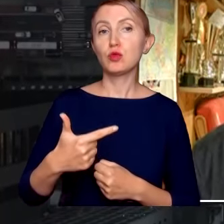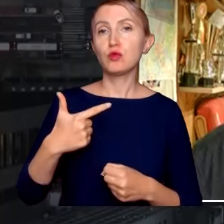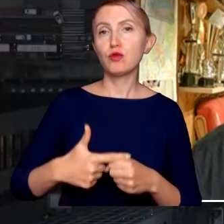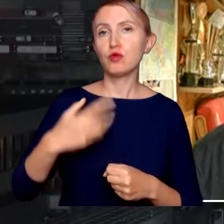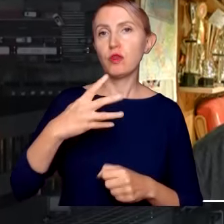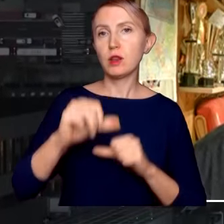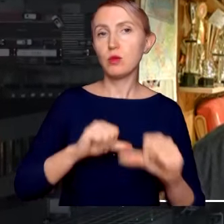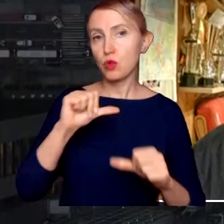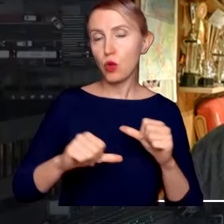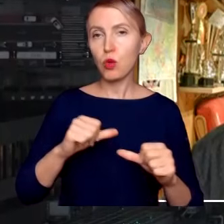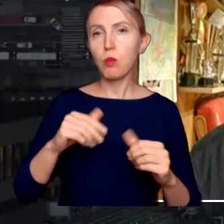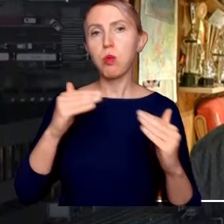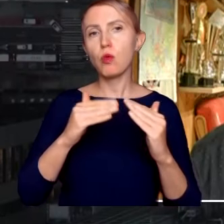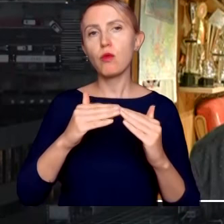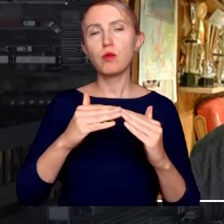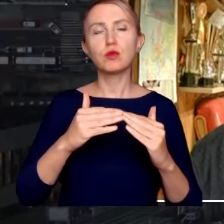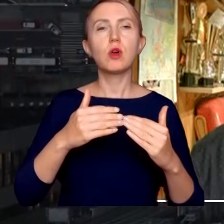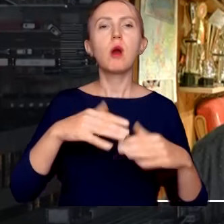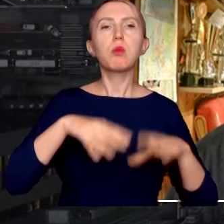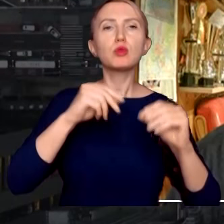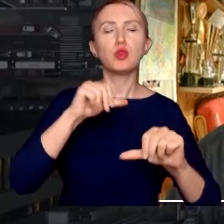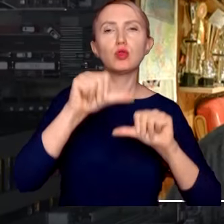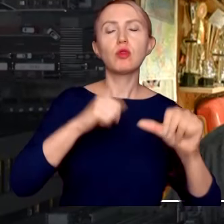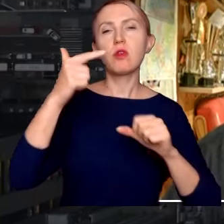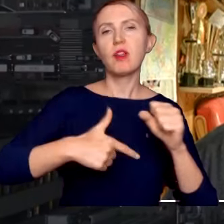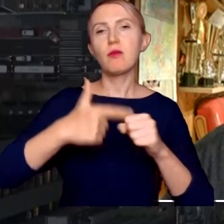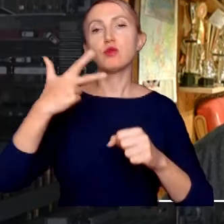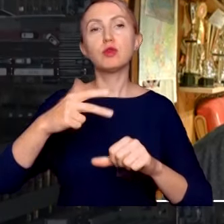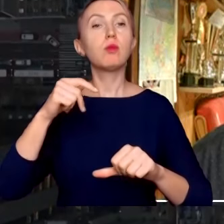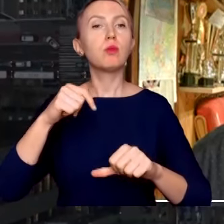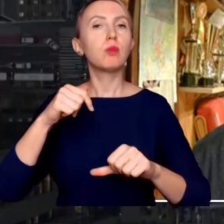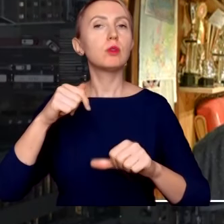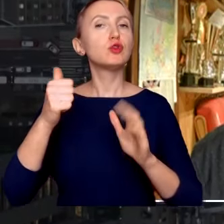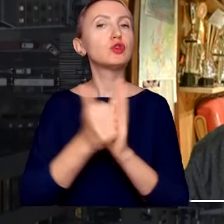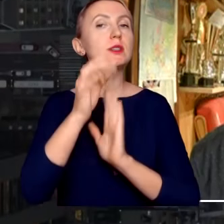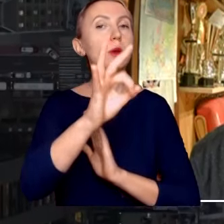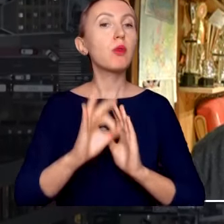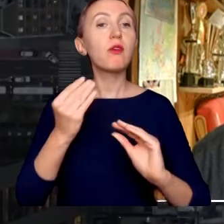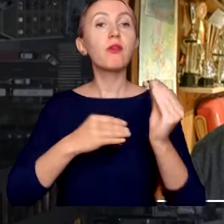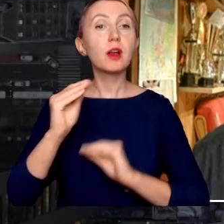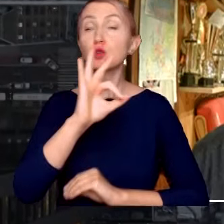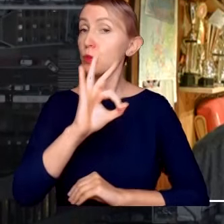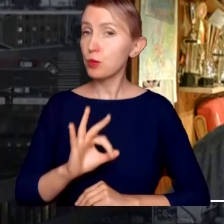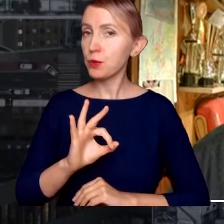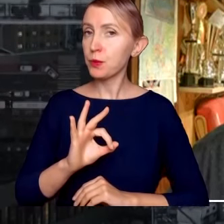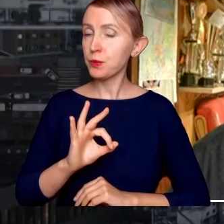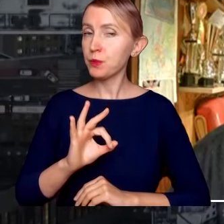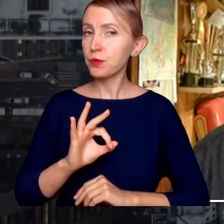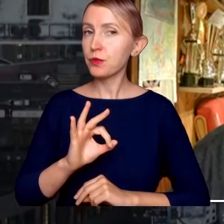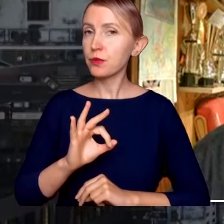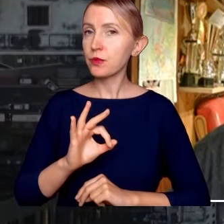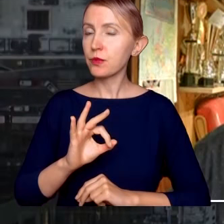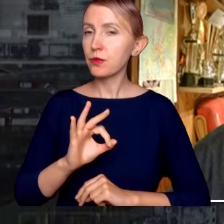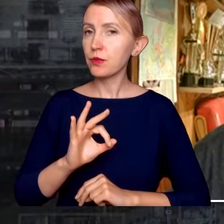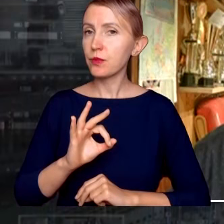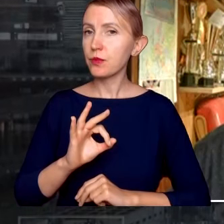2024 roku, porównując pierwsze półrocze do 2023, mieliśmy o 16% jeszcze wyższy odsetek, znaczy wyższą,